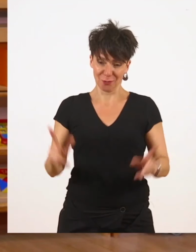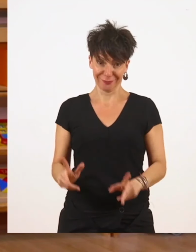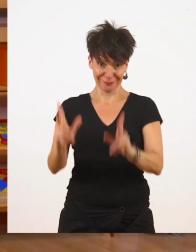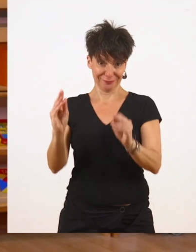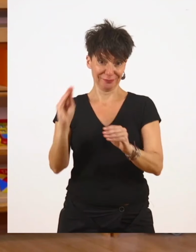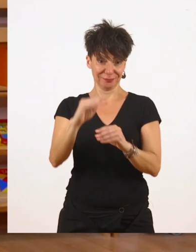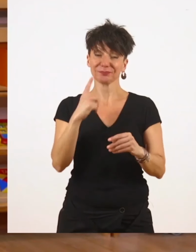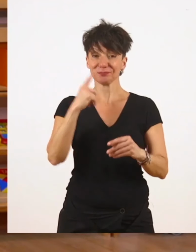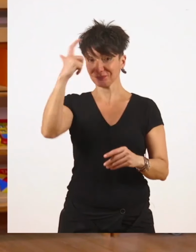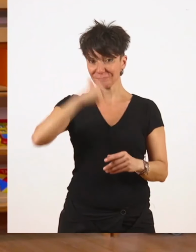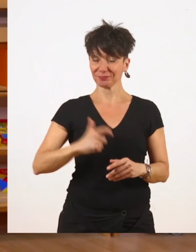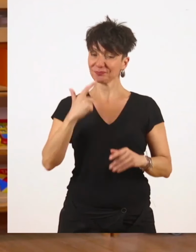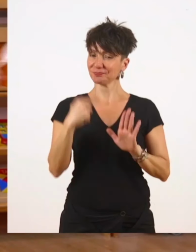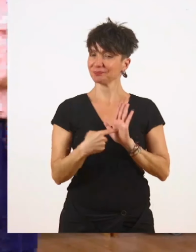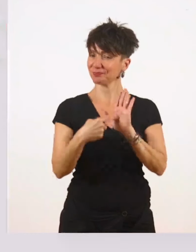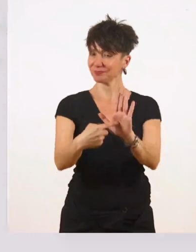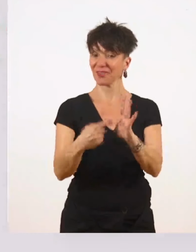θέατρό μου.